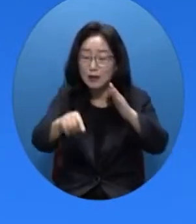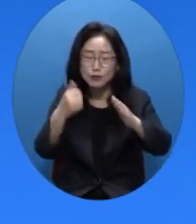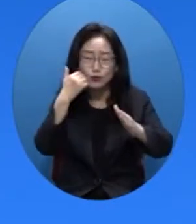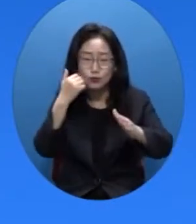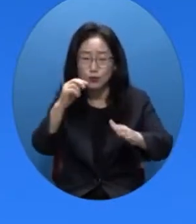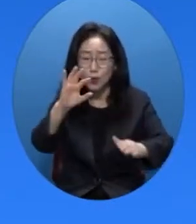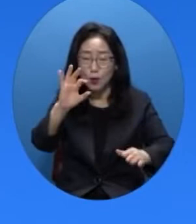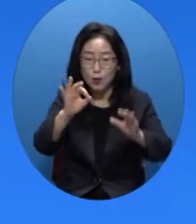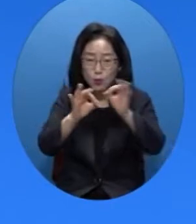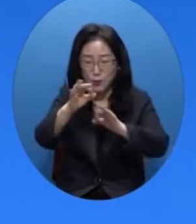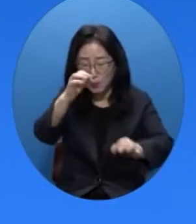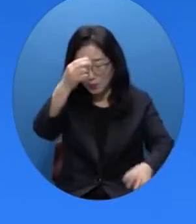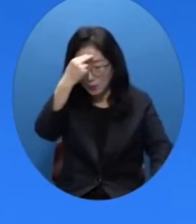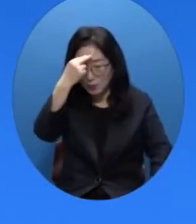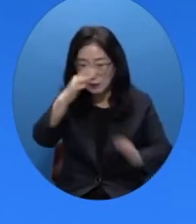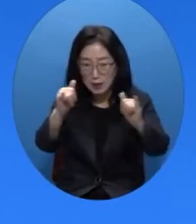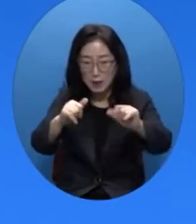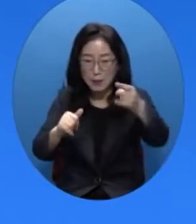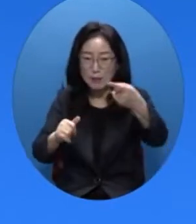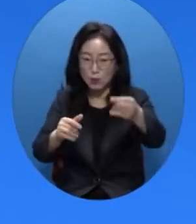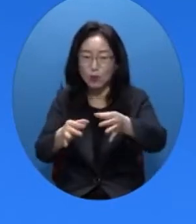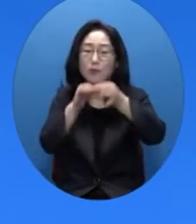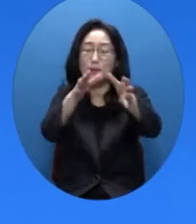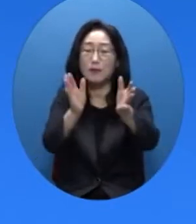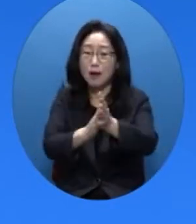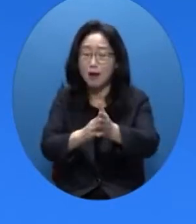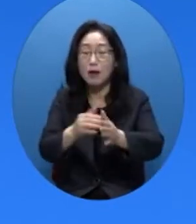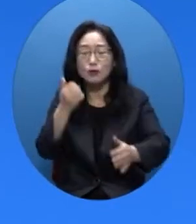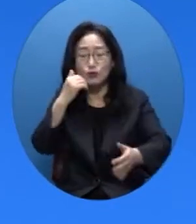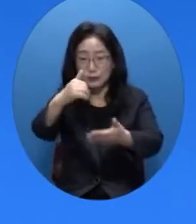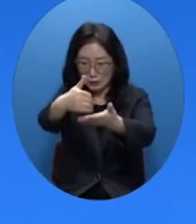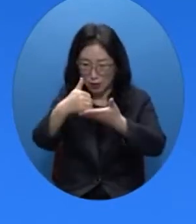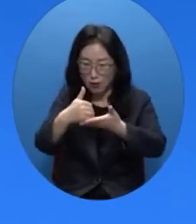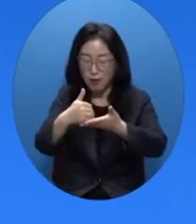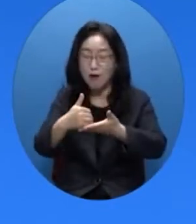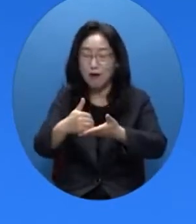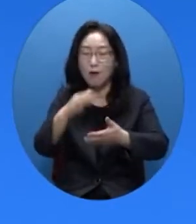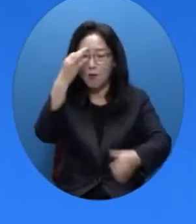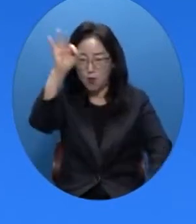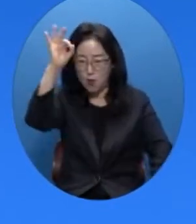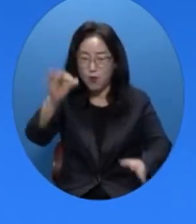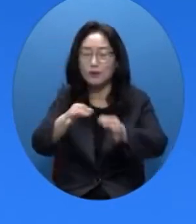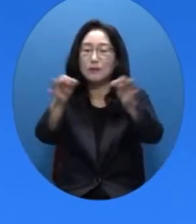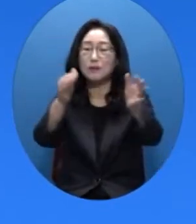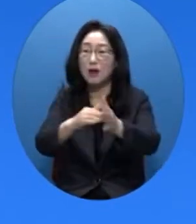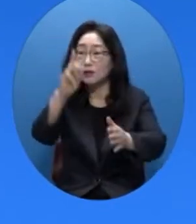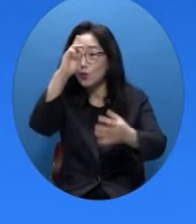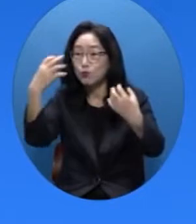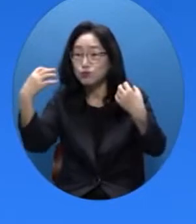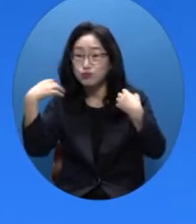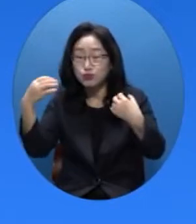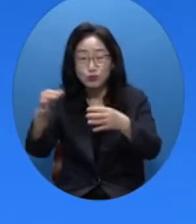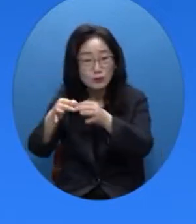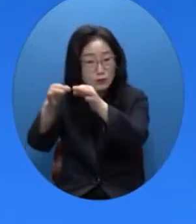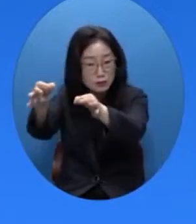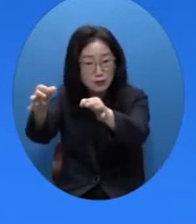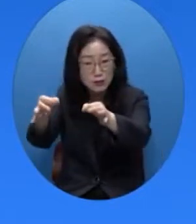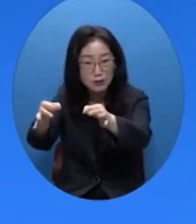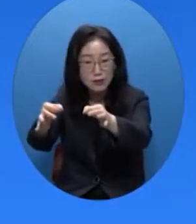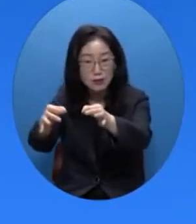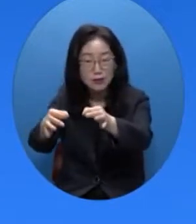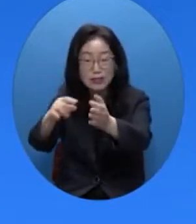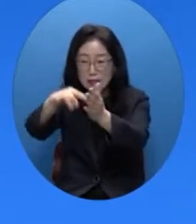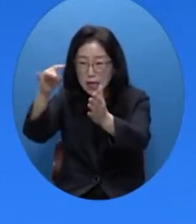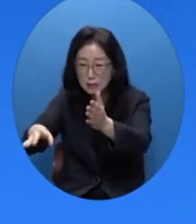다 나눠 드렸습니다 묻지도 않고 직접 만나면 타 나누어 졌습니다 정부에서 나눠주는 사람은 세금 낸 식적 있는